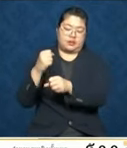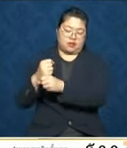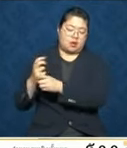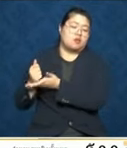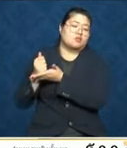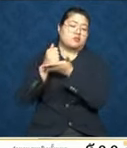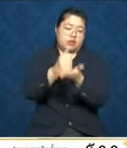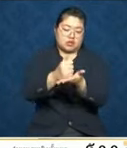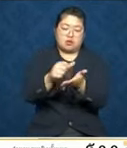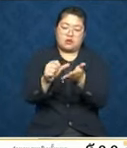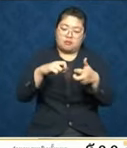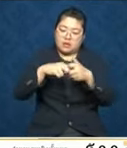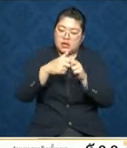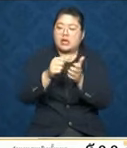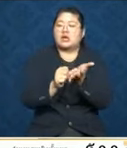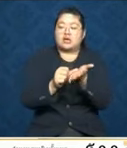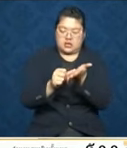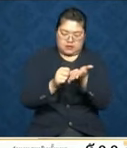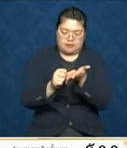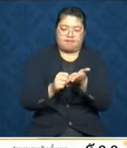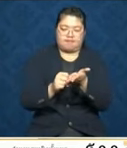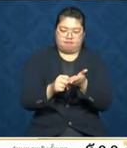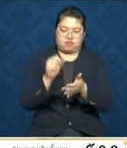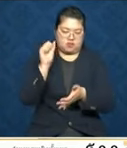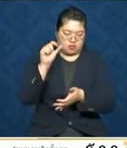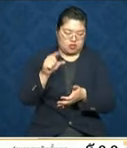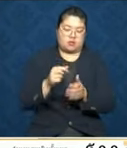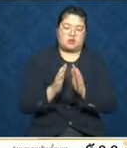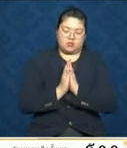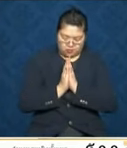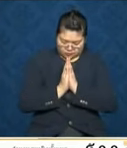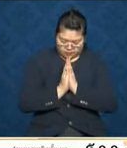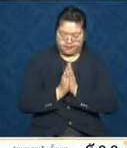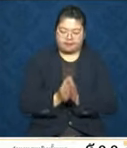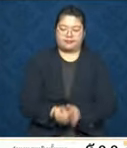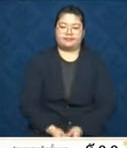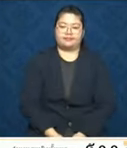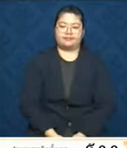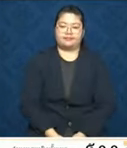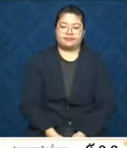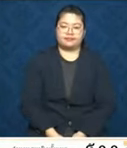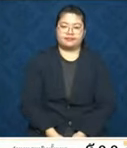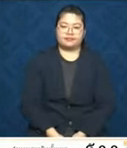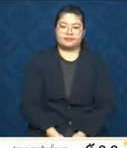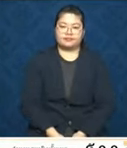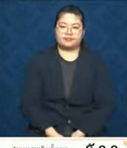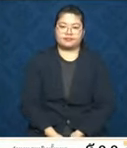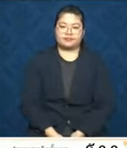ำเนินการในการแก้ปัญหาความเดือดร้อนของพี่น้องประชาชนกราบขอบพระคุณค่ะ